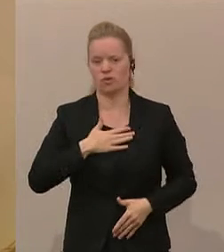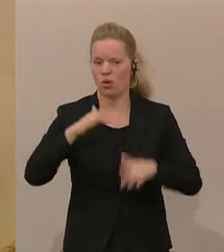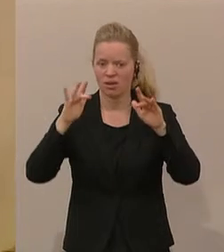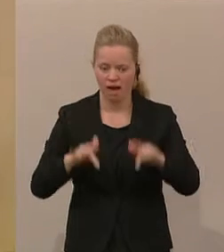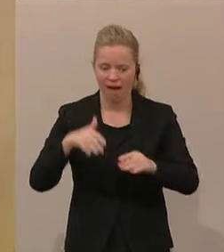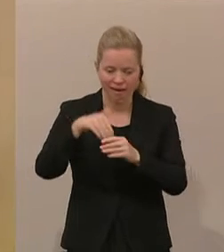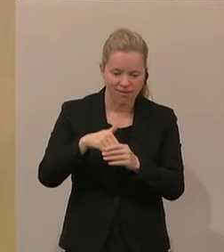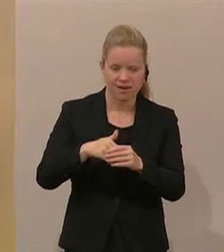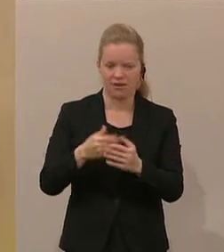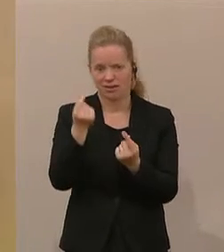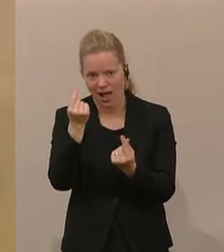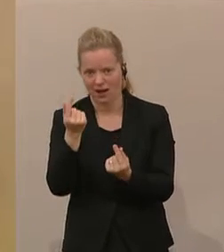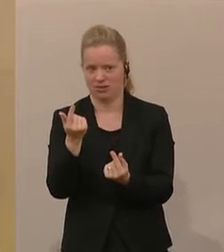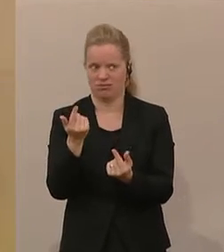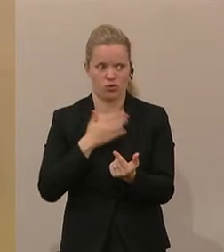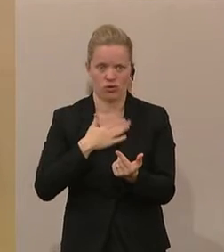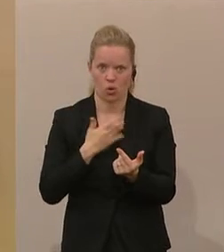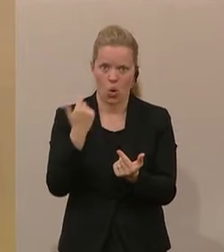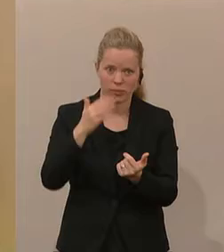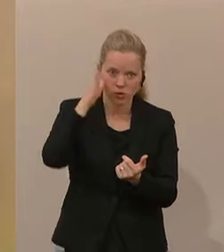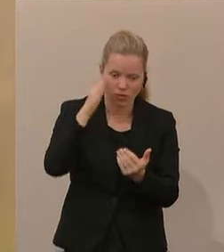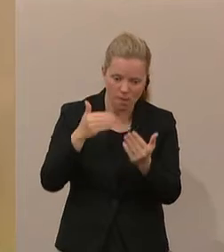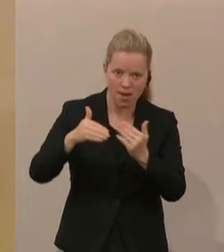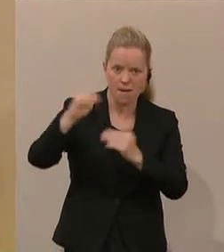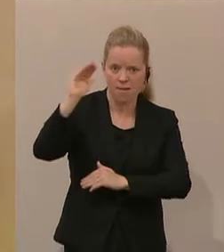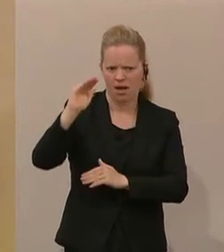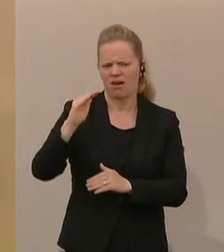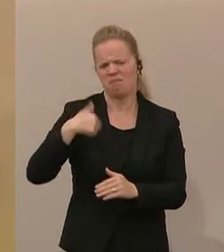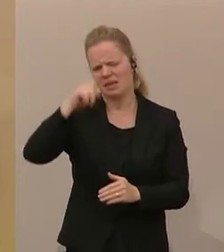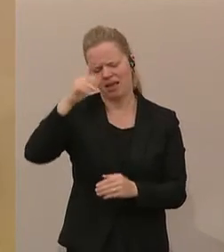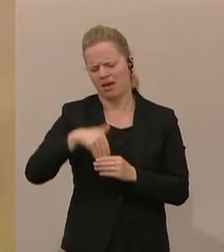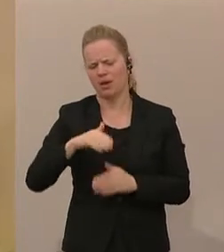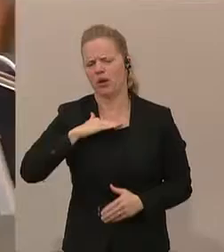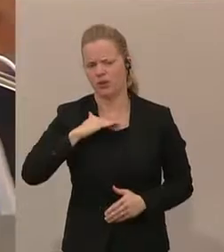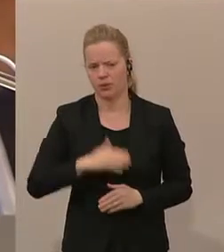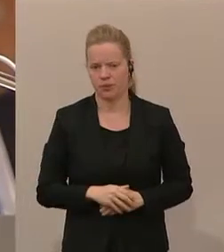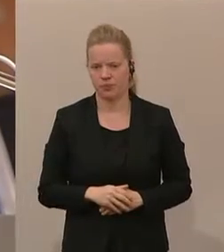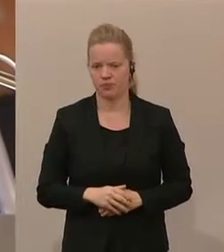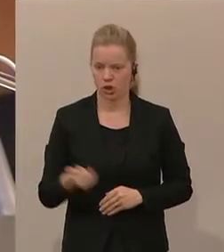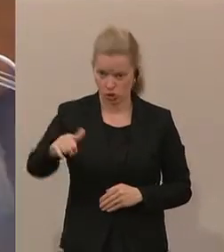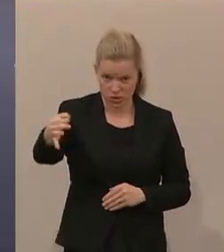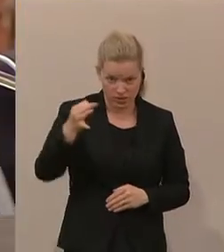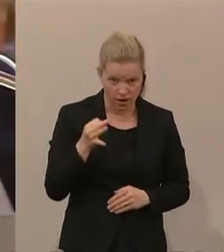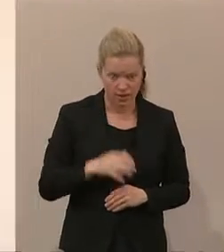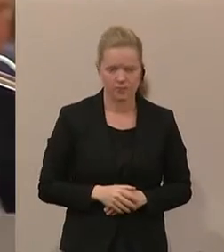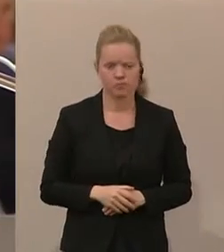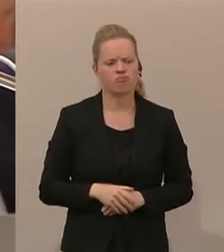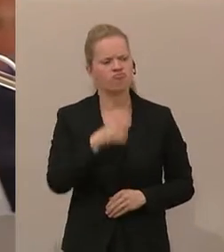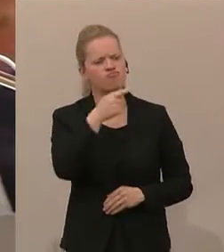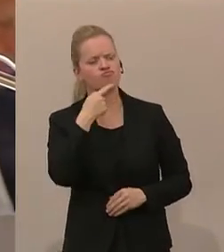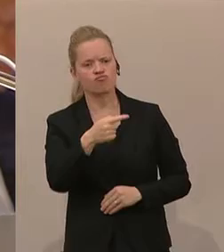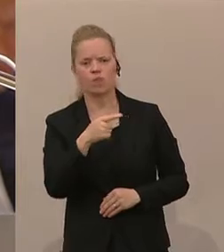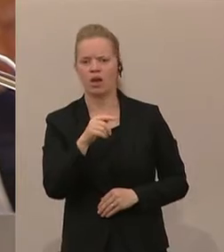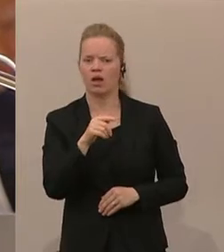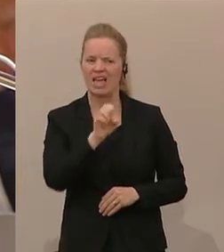Wir glauben, dass das genügen sollte. Haben Sie da eine Zusatzfrage? Ja, Sie sagen, dass der Vorschlag der Kommission